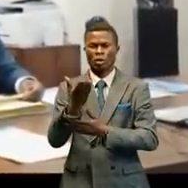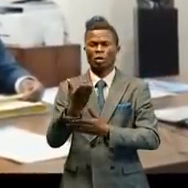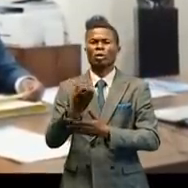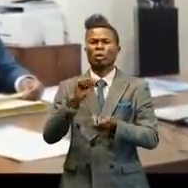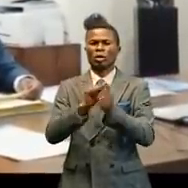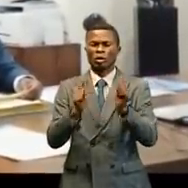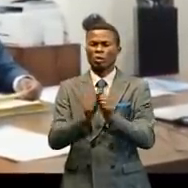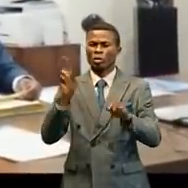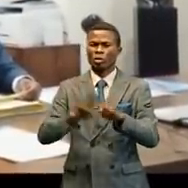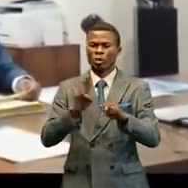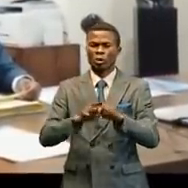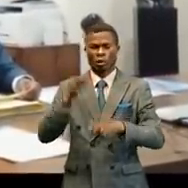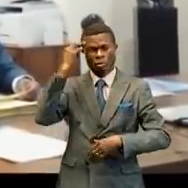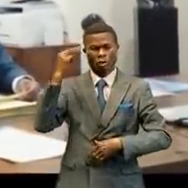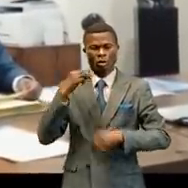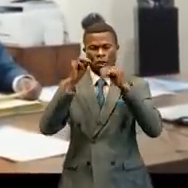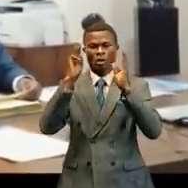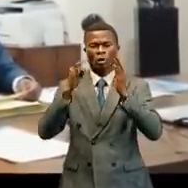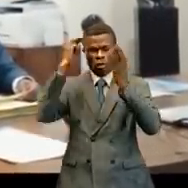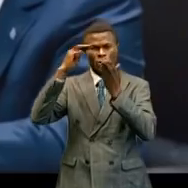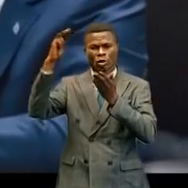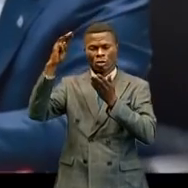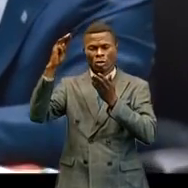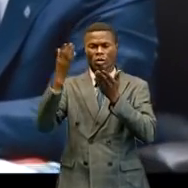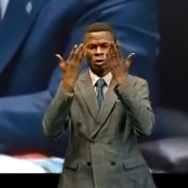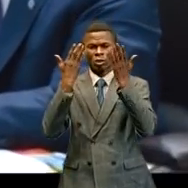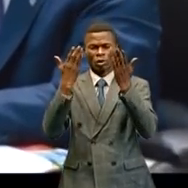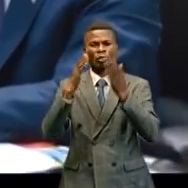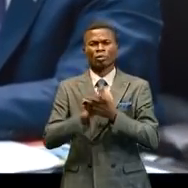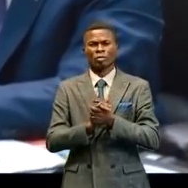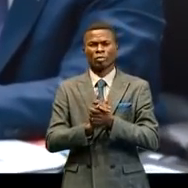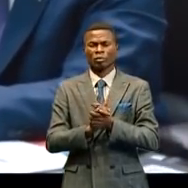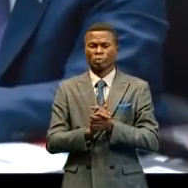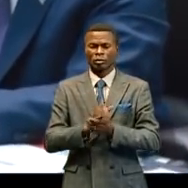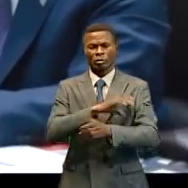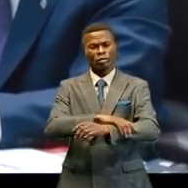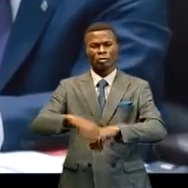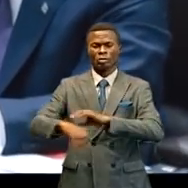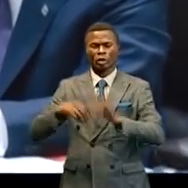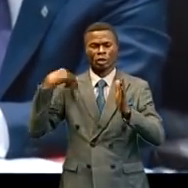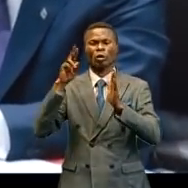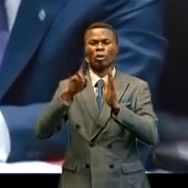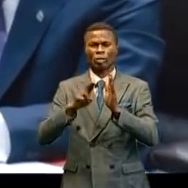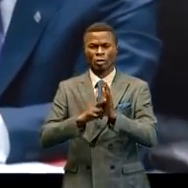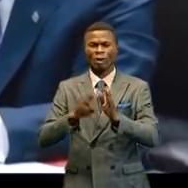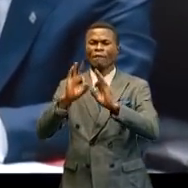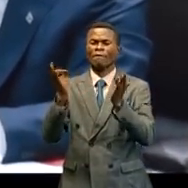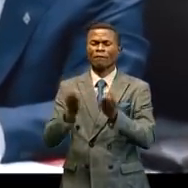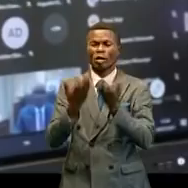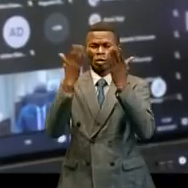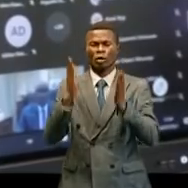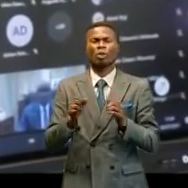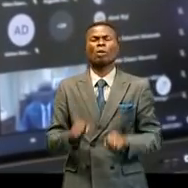de l'implication du ministre de l'Enseignement supérieur et universitaire, les condoléances du gouvernement à la famille de